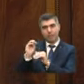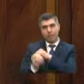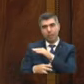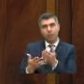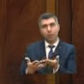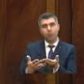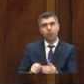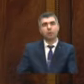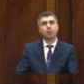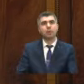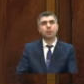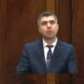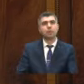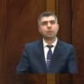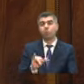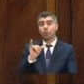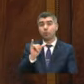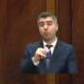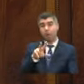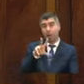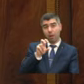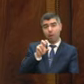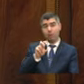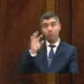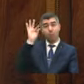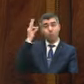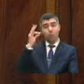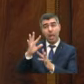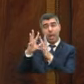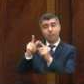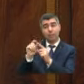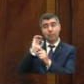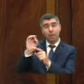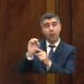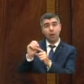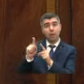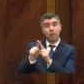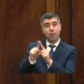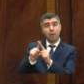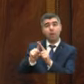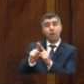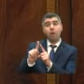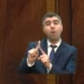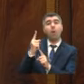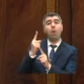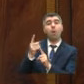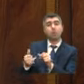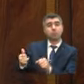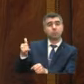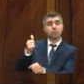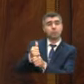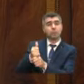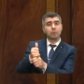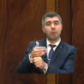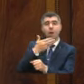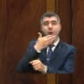اش غادي نديروا بها؟ ما عرفتش. وانتم عارفين لاش السيبي والمندوب السامي ديالها جا من عهد ديالكم انتم، لقيناه بقى الحمد